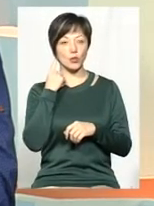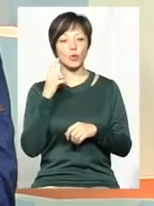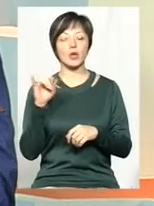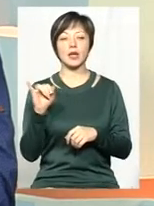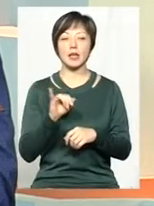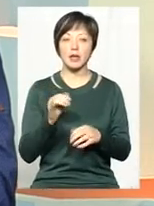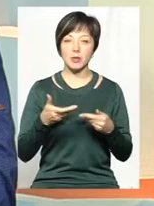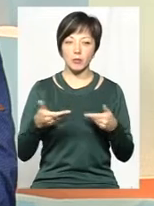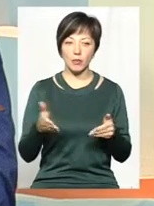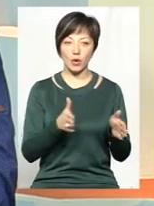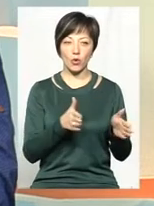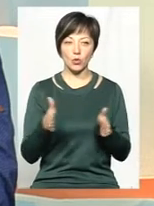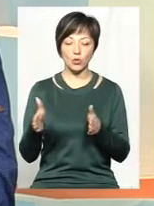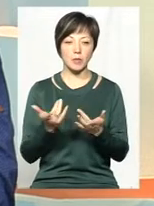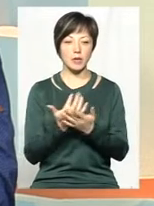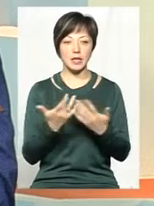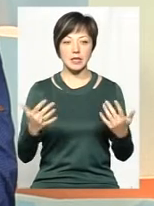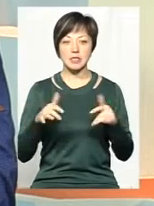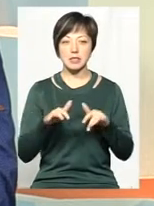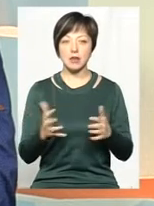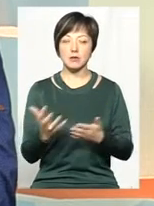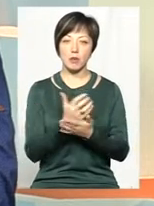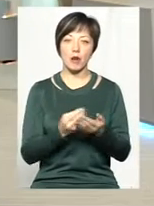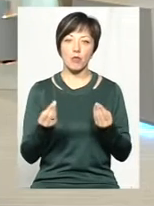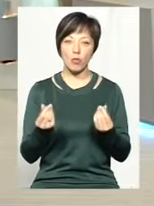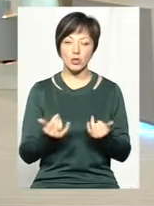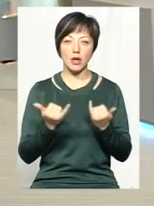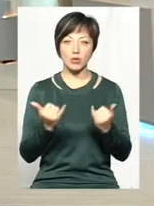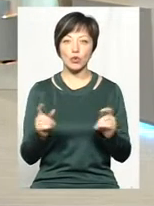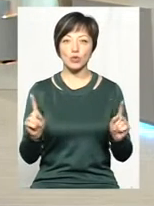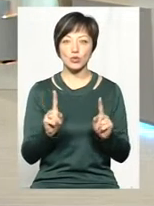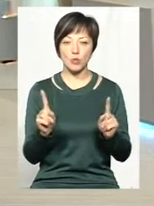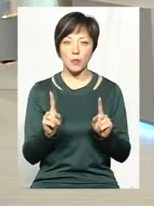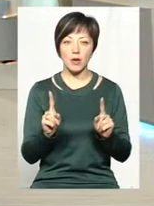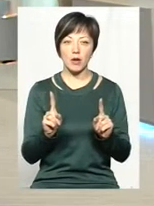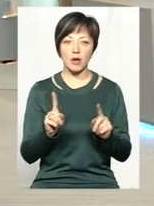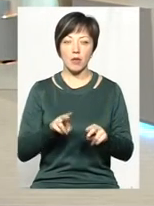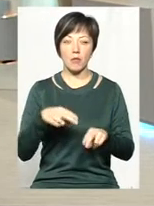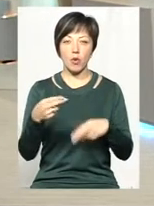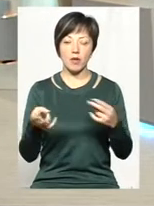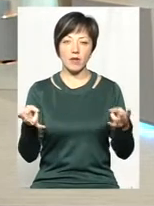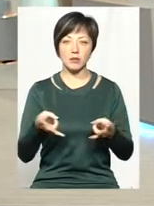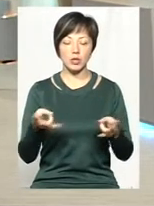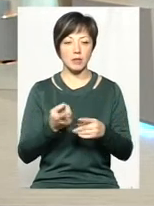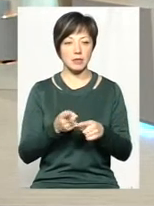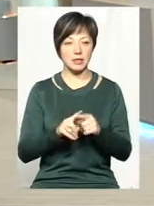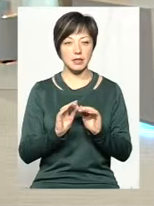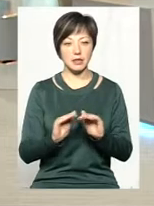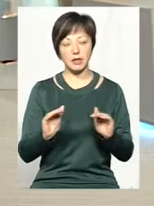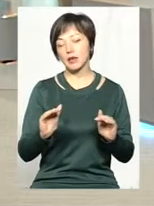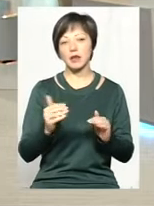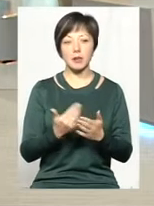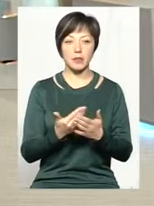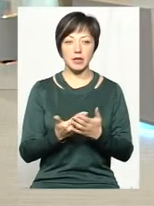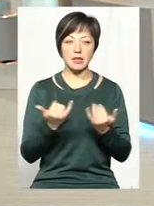ми готуємо різні заходи, збираємо кошти для того, щоб покривати потреби цих дітей.